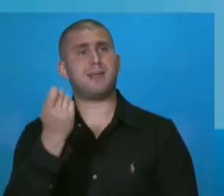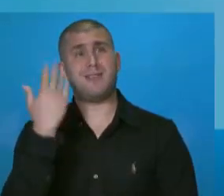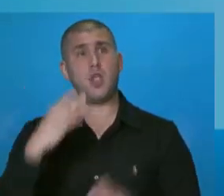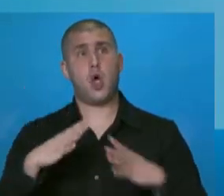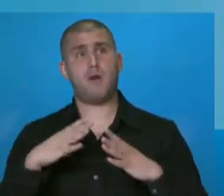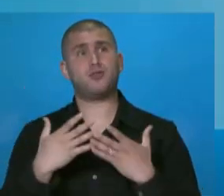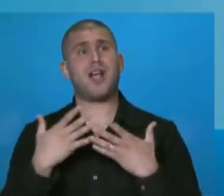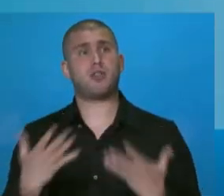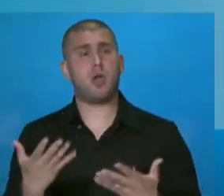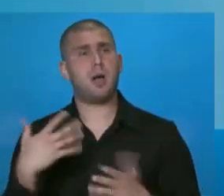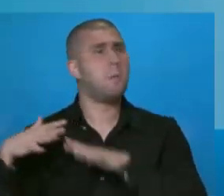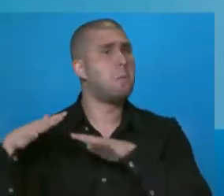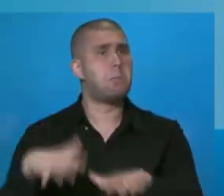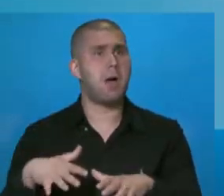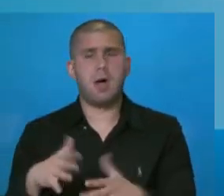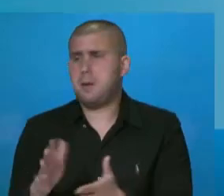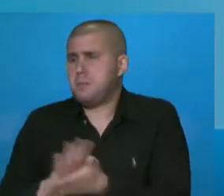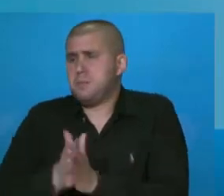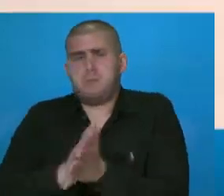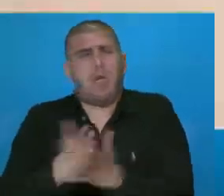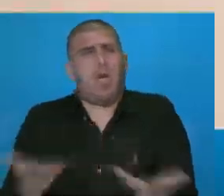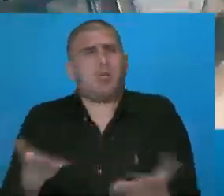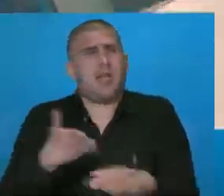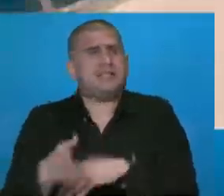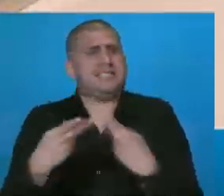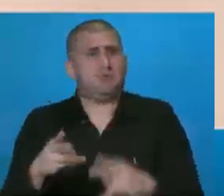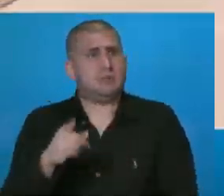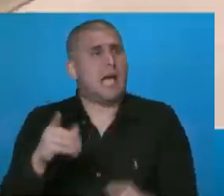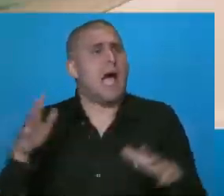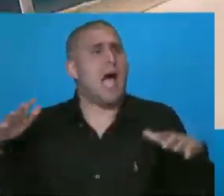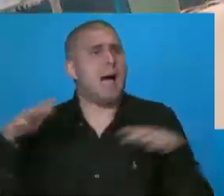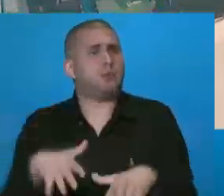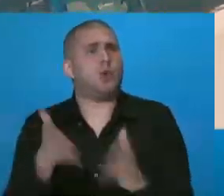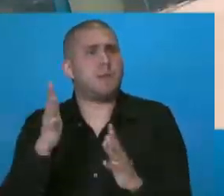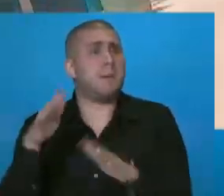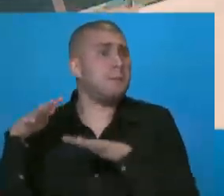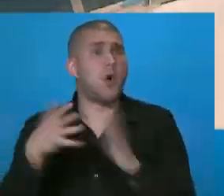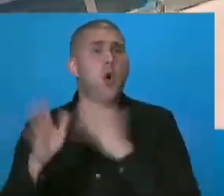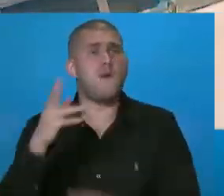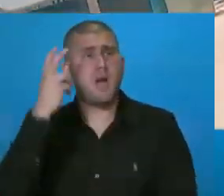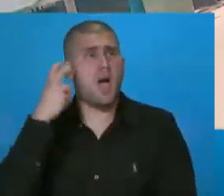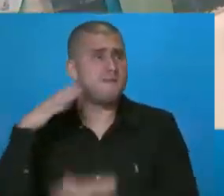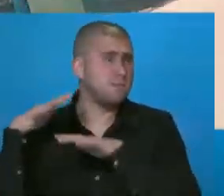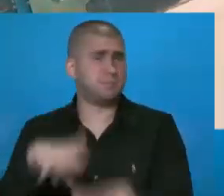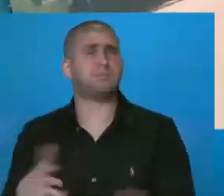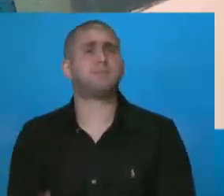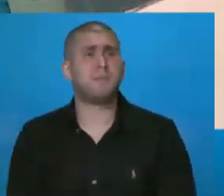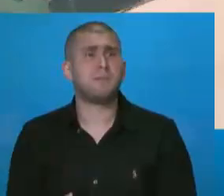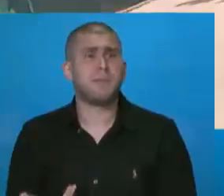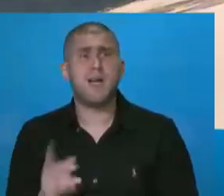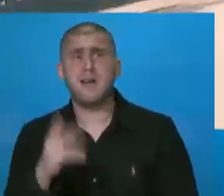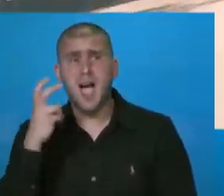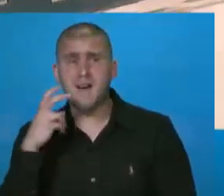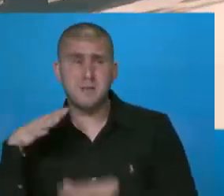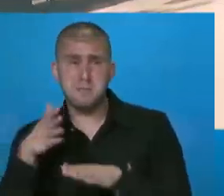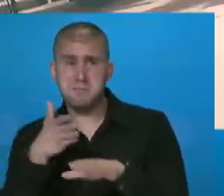החופש הגדול, היית בא לפה, לא היה מקום להיכנס. זה עמוד יותר מדי, ובעיקר באים לפה ערבים. אבל הערבים שפה